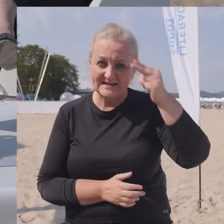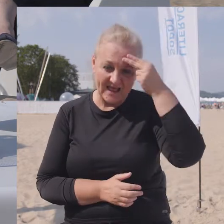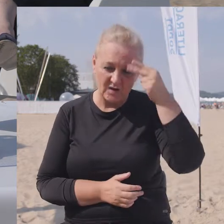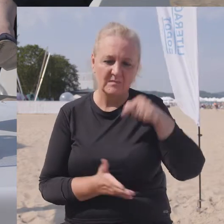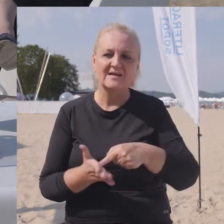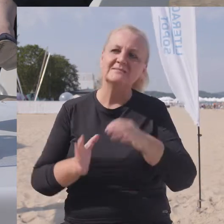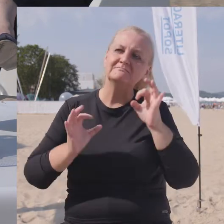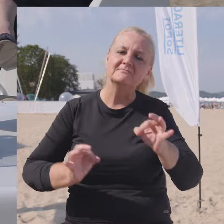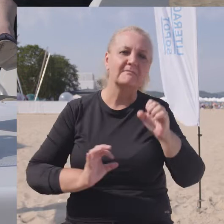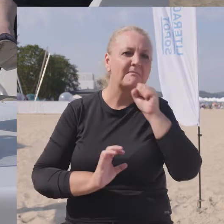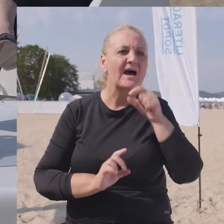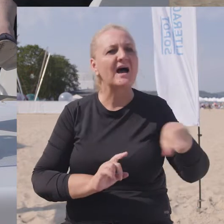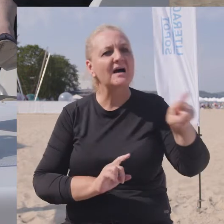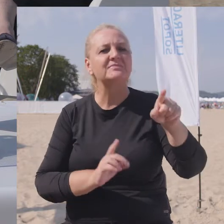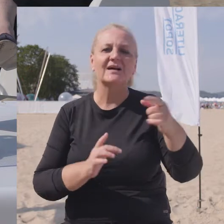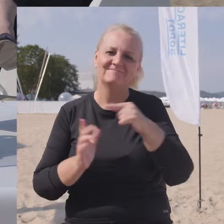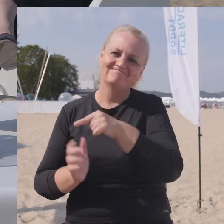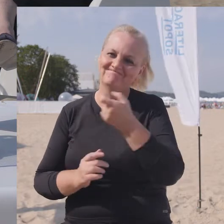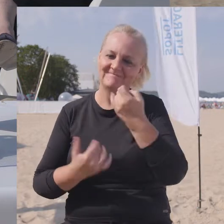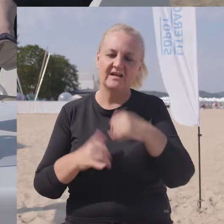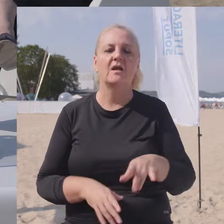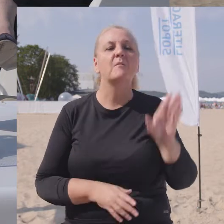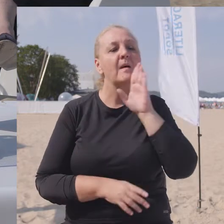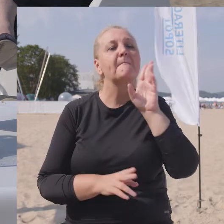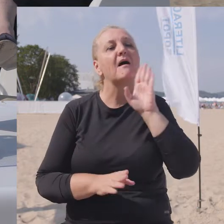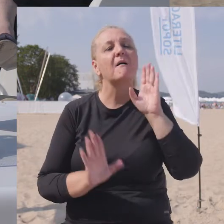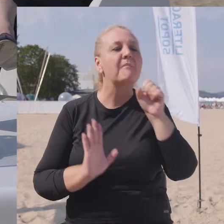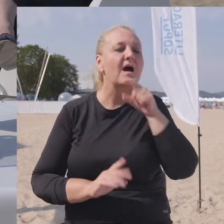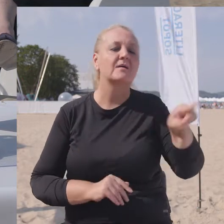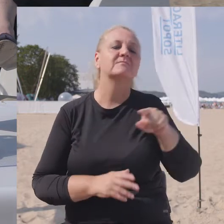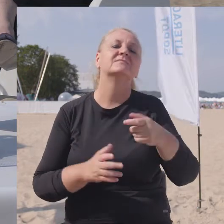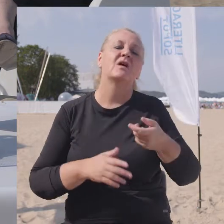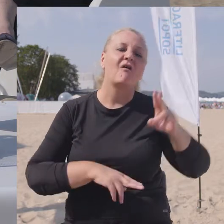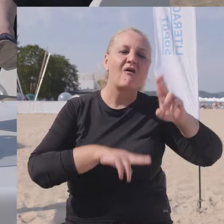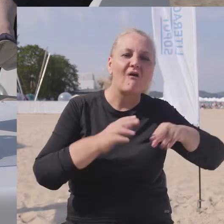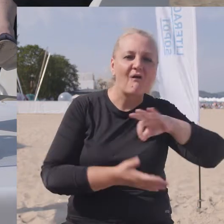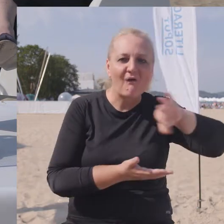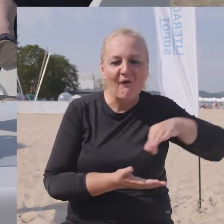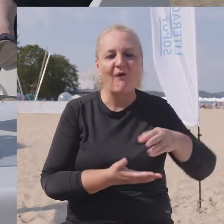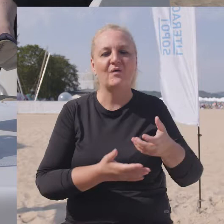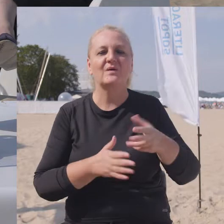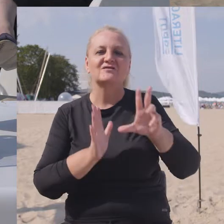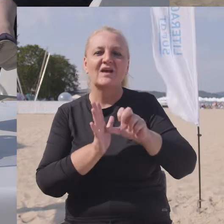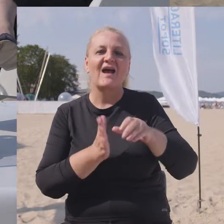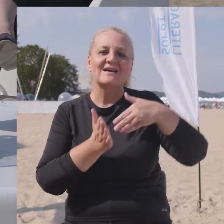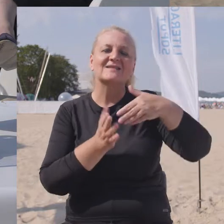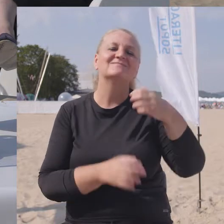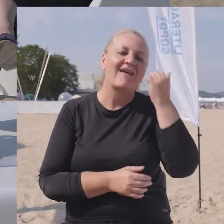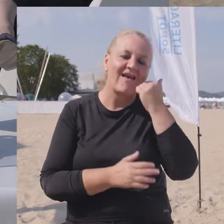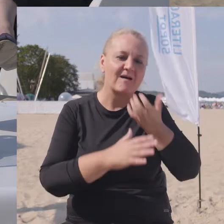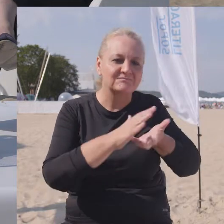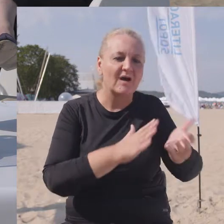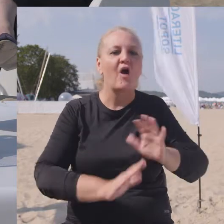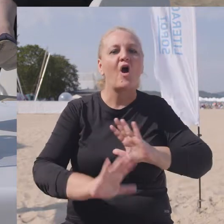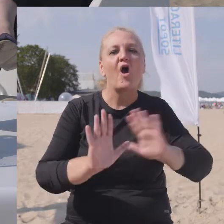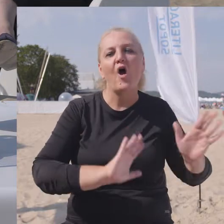typową babcią, czyli gotującą, pachnącą szarlotkę, oczywiście opiekującą się za darmo naszymi dzieciakami,